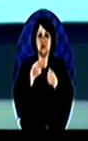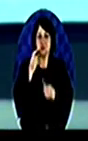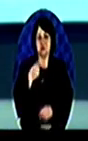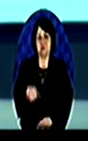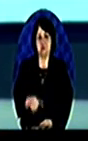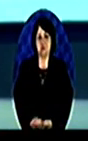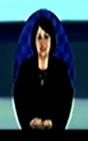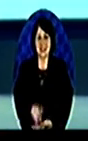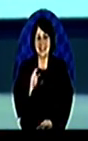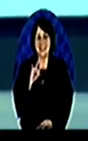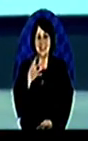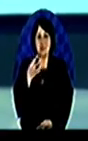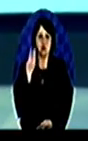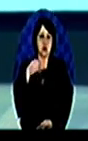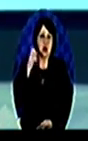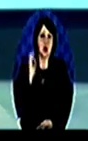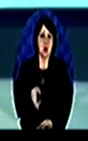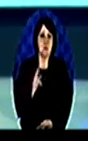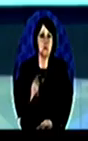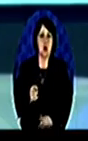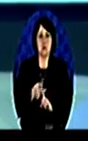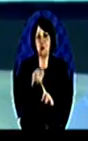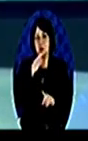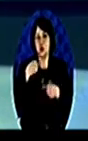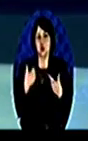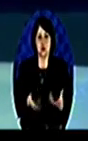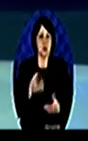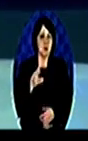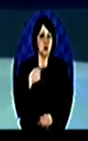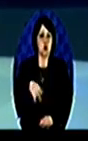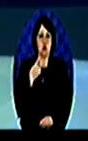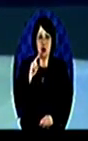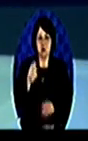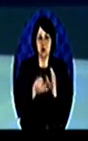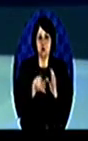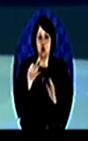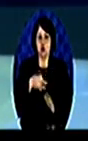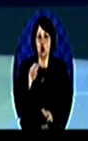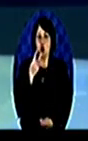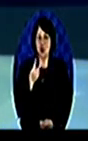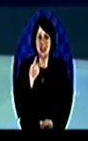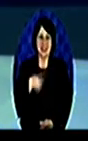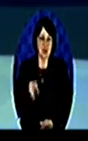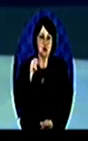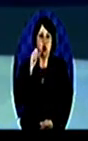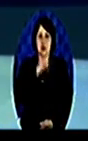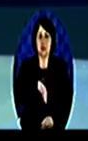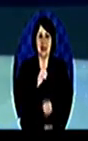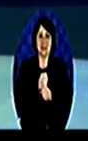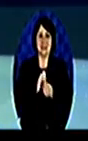Эрдэнэс таван тулгаа компаниас цагийн асуудлаар мэдээлэл өглөө. Тус компани 2018 онд 2084-ийн орлоготой ажиллаж улсын